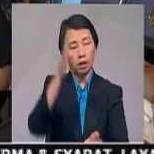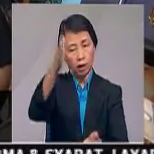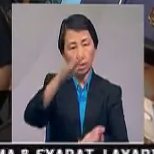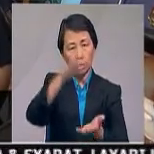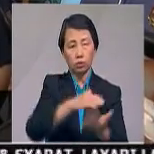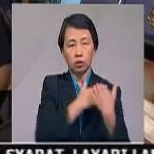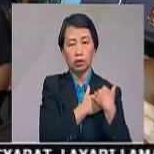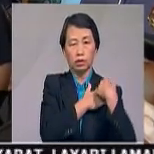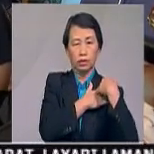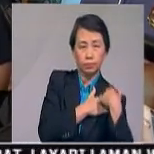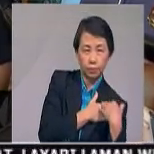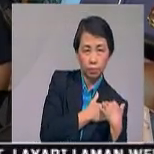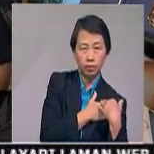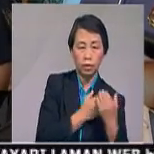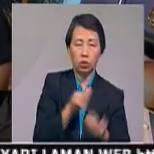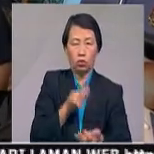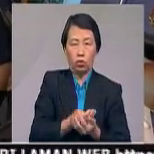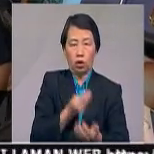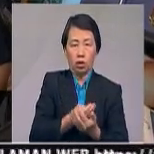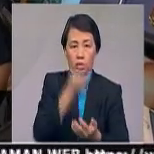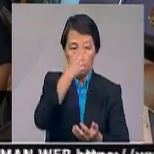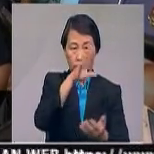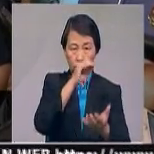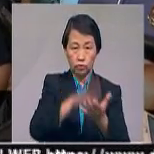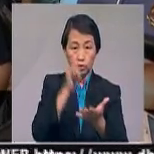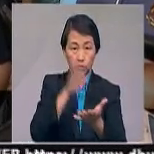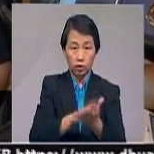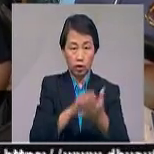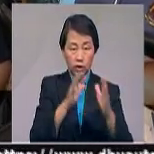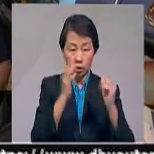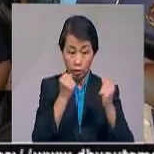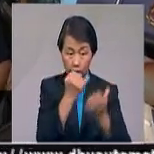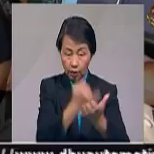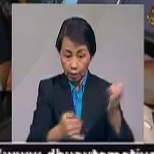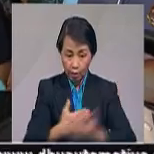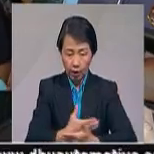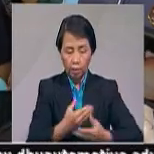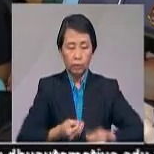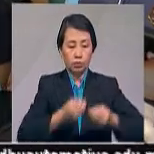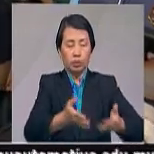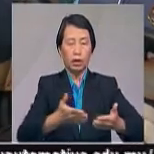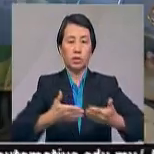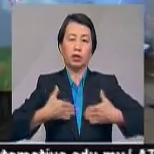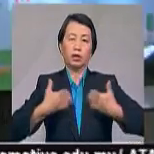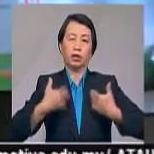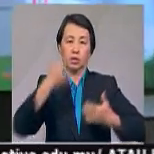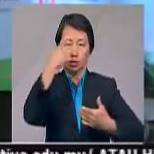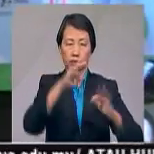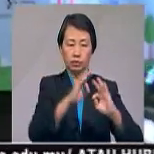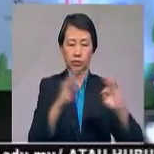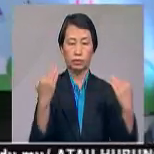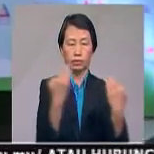mengurangkan bebanan kewangan kepada pasangan yang diharapkan melahirkan anak untuk memberikan kebahagiaan kepada pasangan.